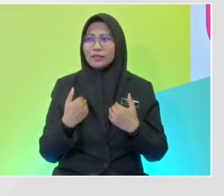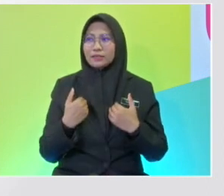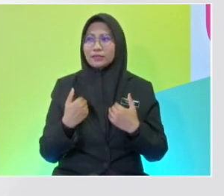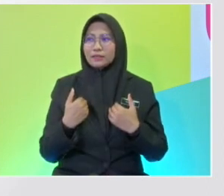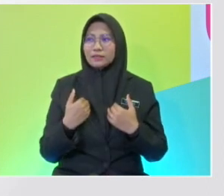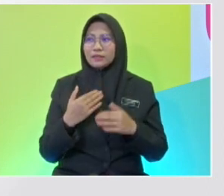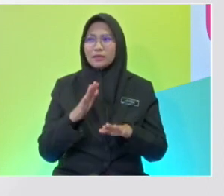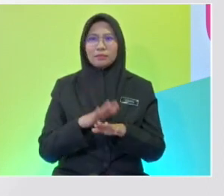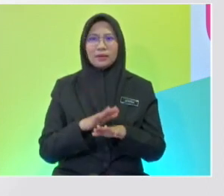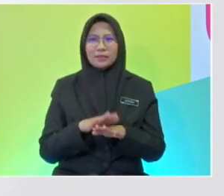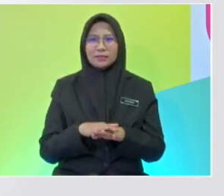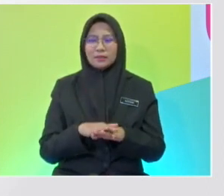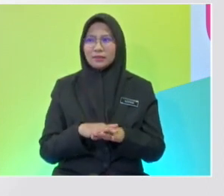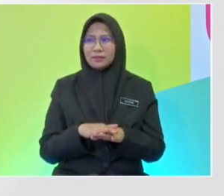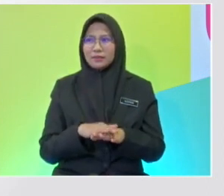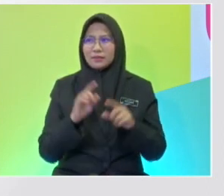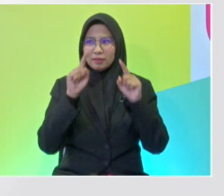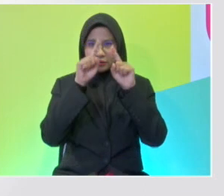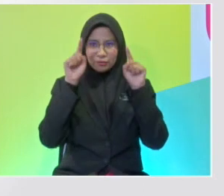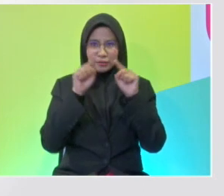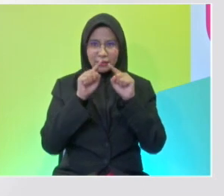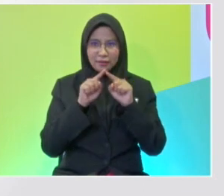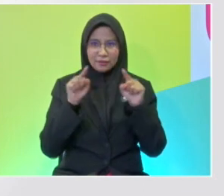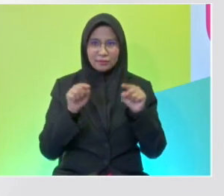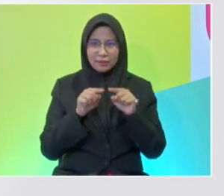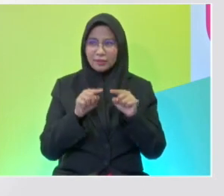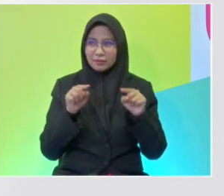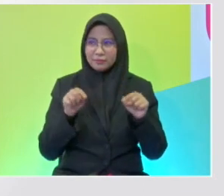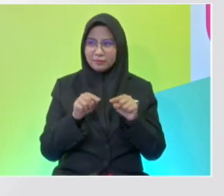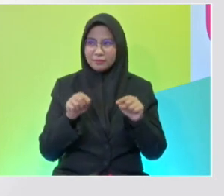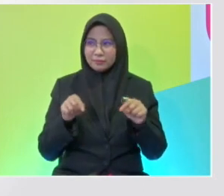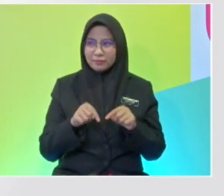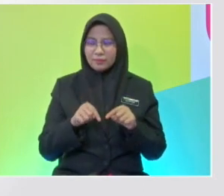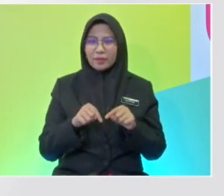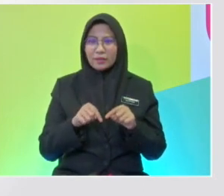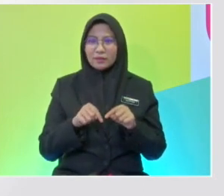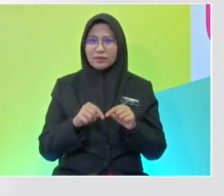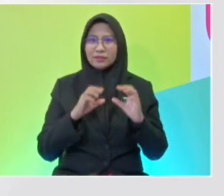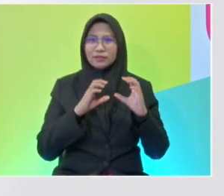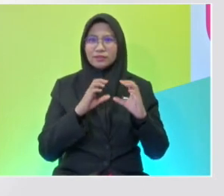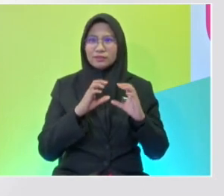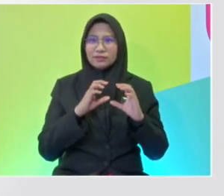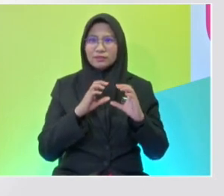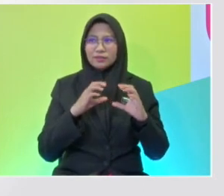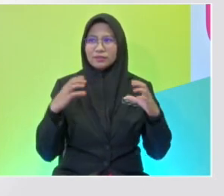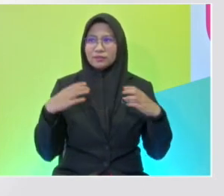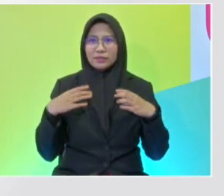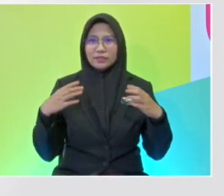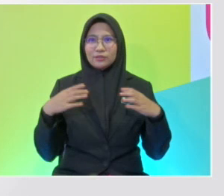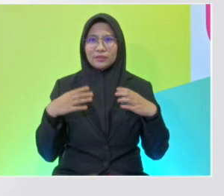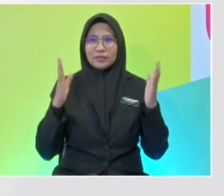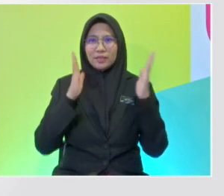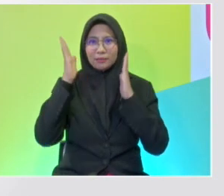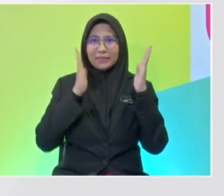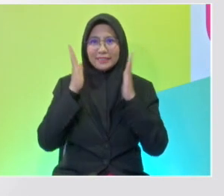latar belakang latar belakang aplikasi tersebut Oke kita tengok